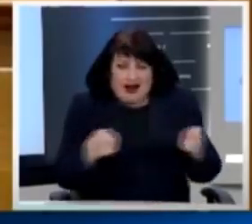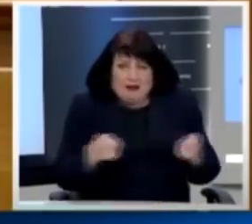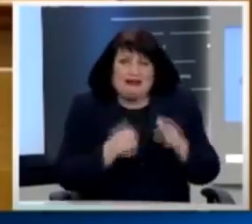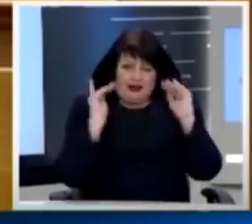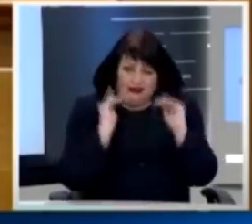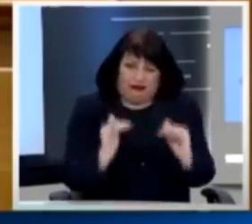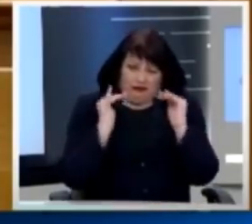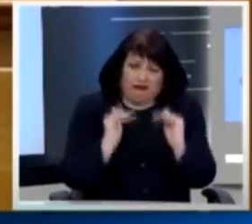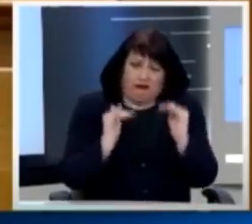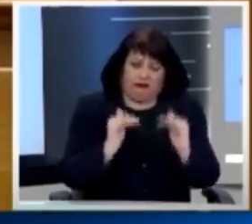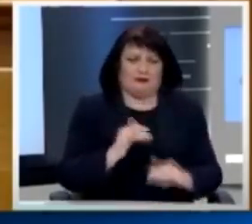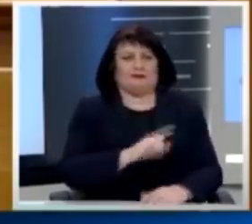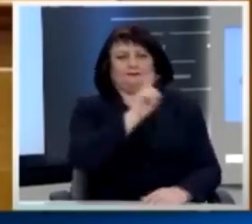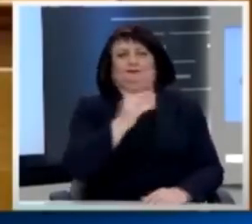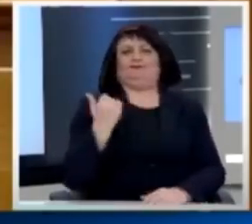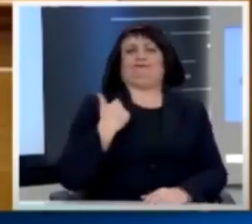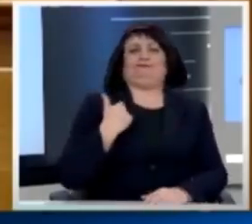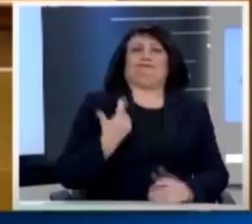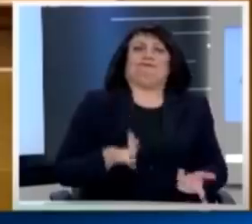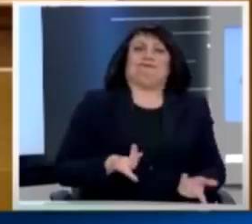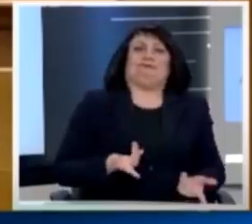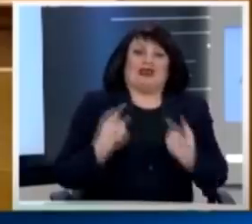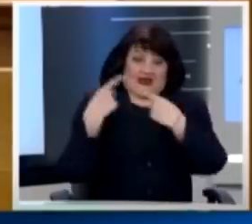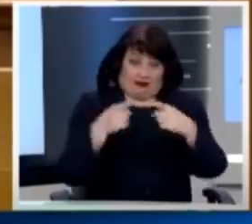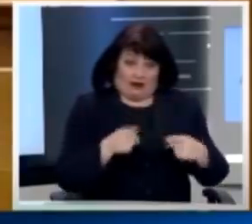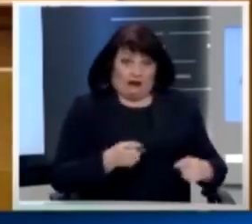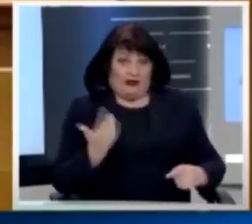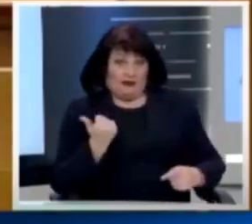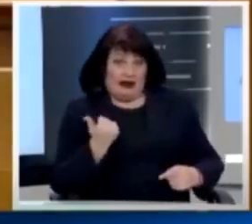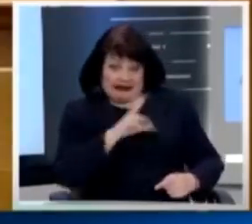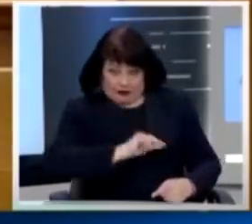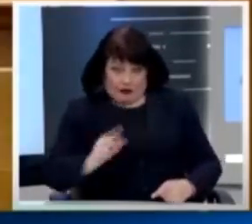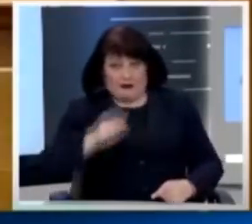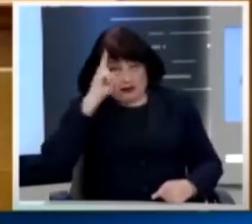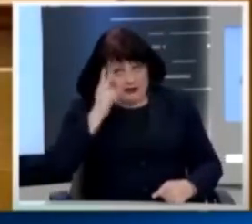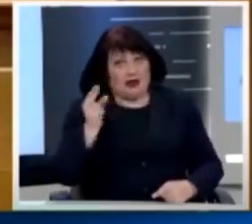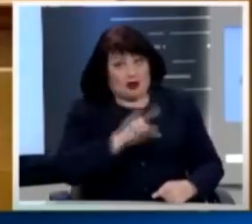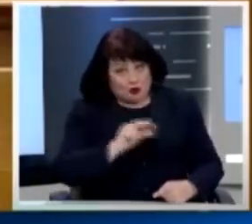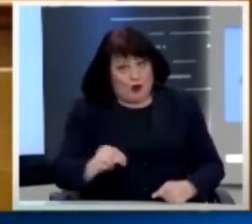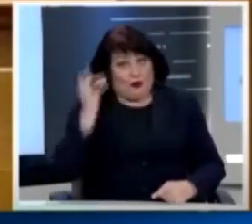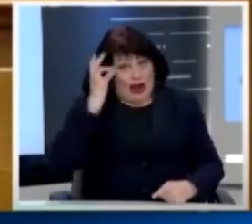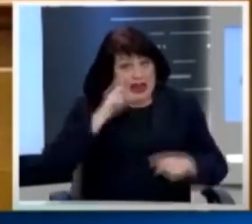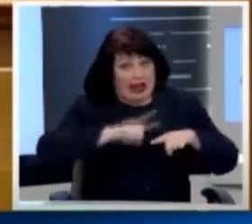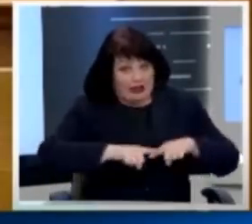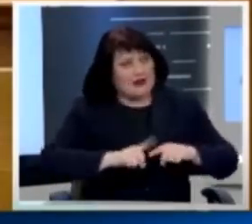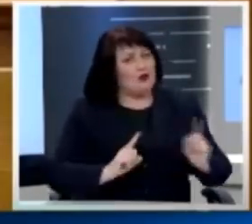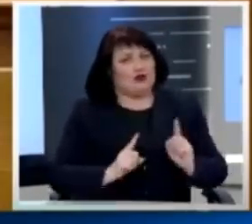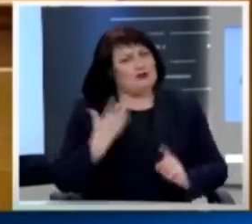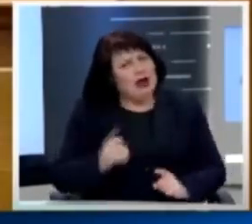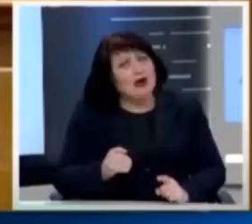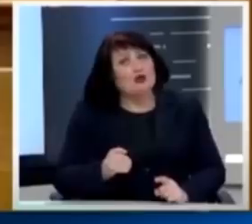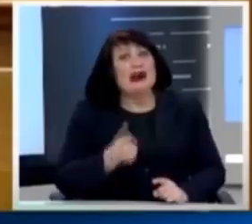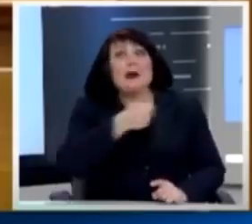εκεί. Θα μας ρωτήσετε, μα καλά δεν υπάρχουν διαφορές? Υπάρχουν. Όμως είναι